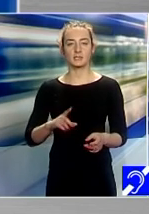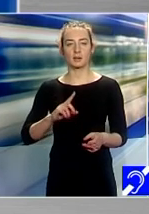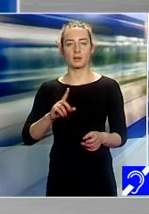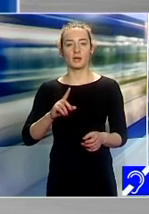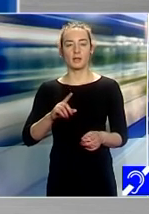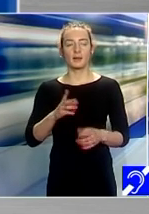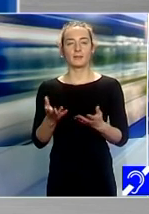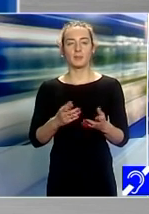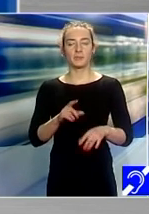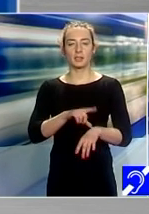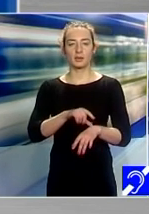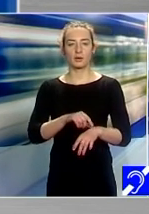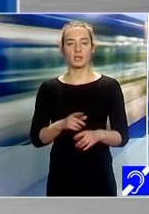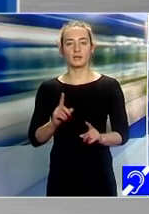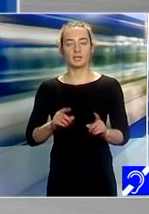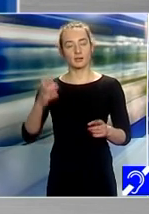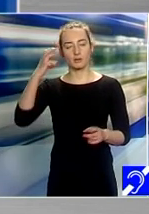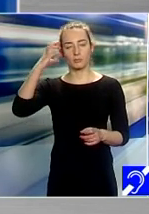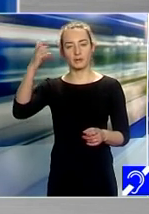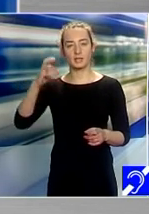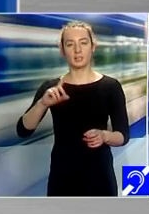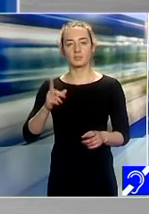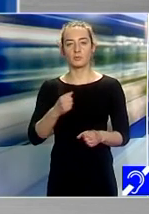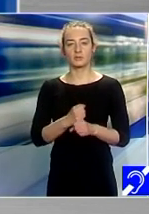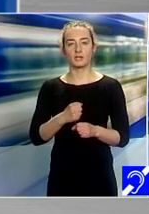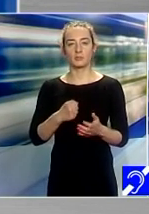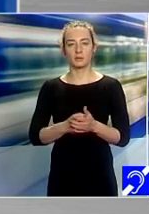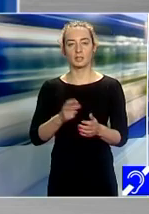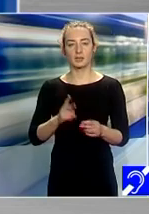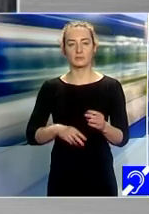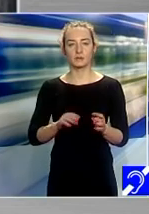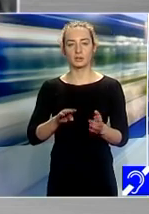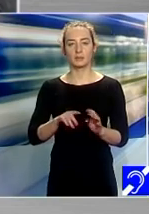istorie, dacă guvernanții își duc planul la bun sfârșit.